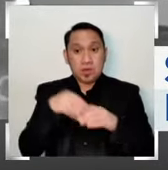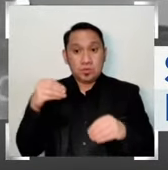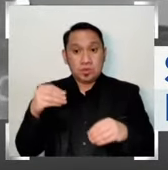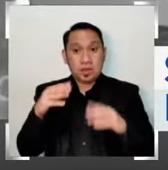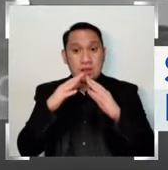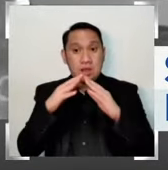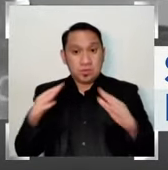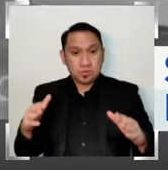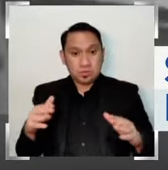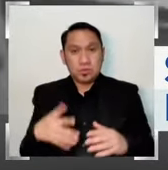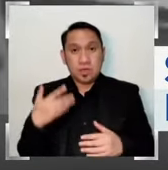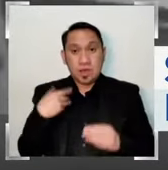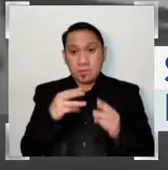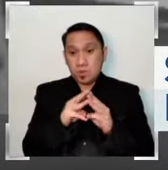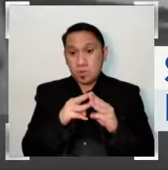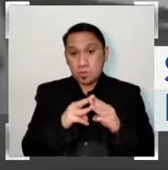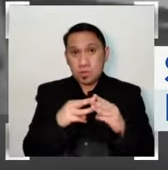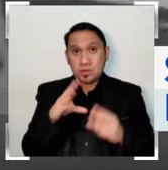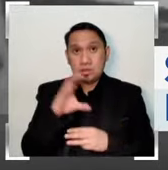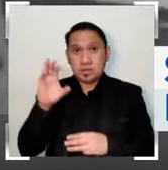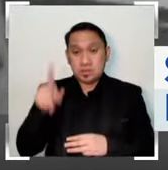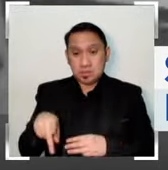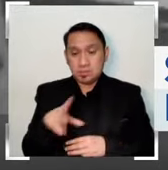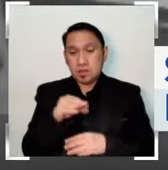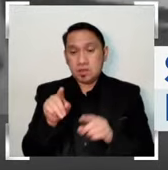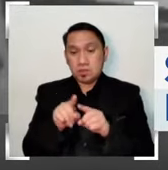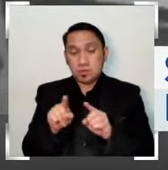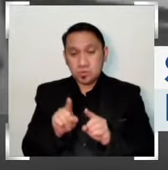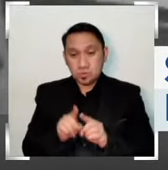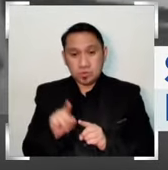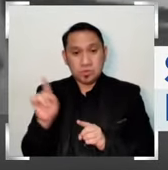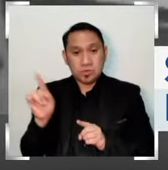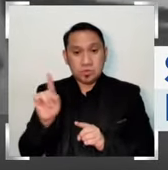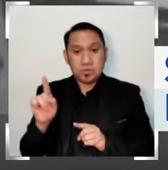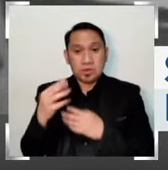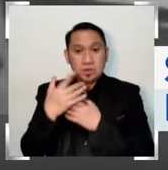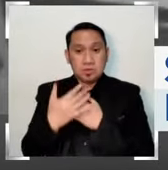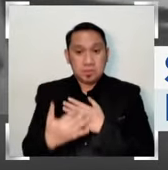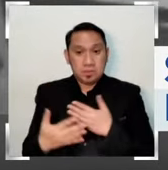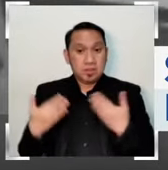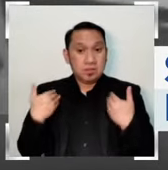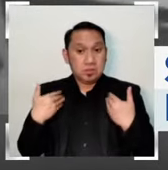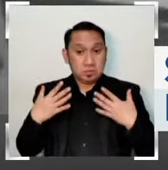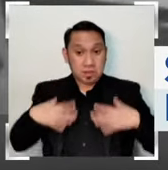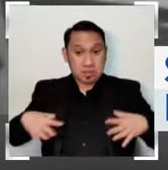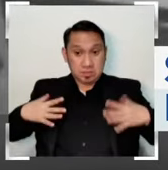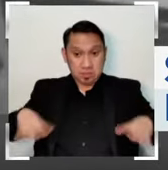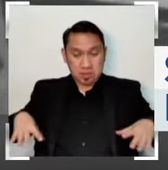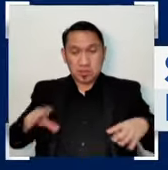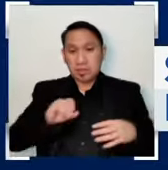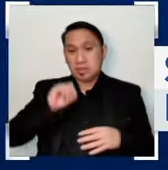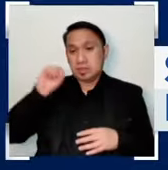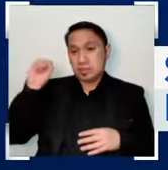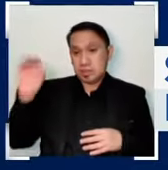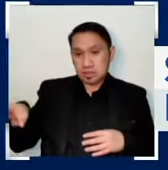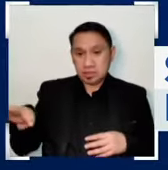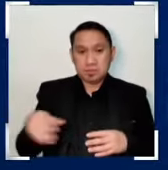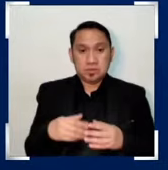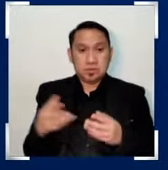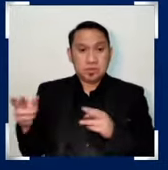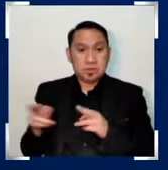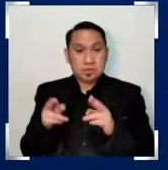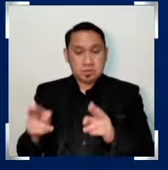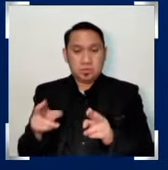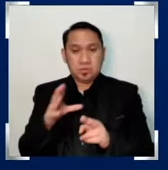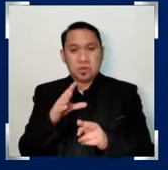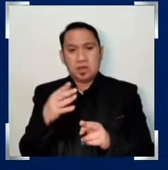ang wallet at cellphone ng biktima. Na-recover din ng pulisya ang umano'y dugo ang damit ng suspect na itinapon niya sa kalapit na creek. May record din daw ng